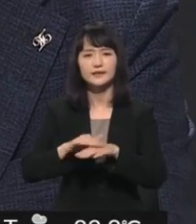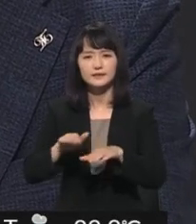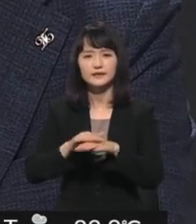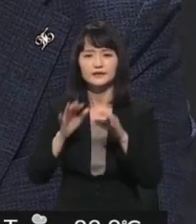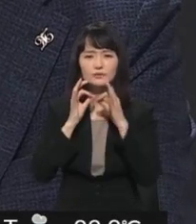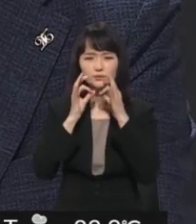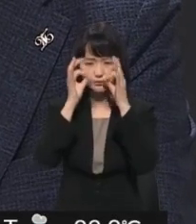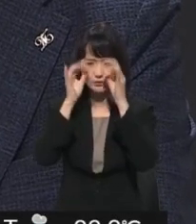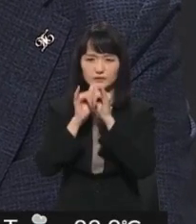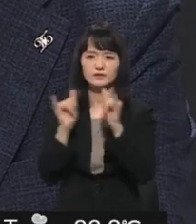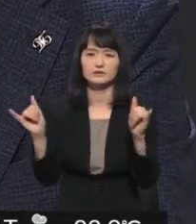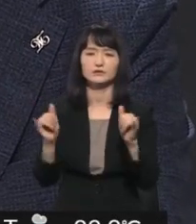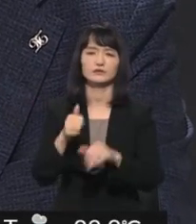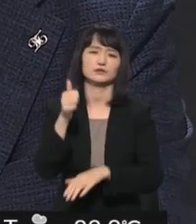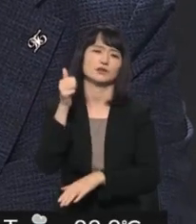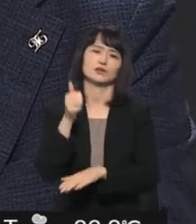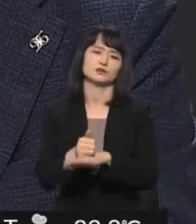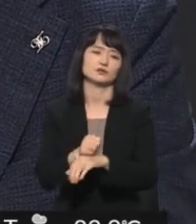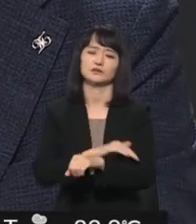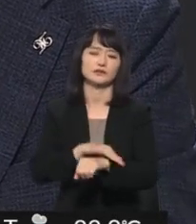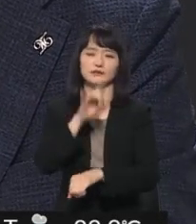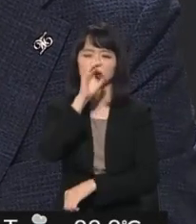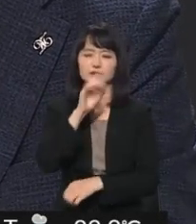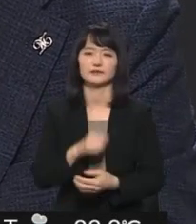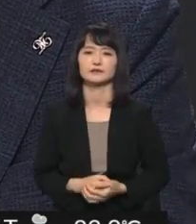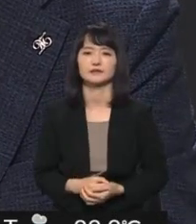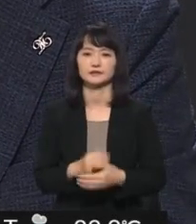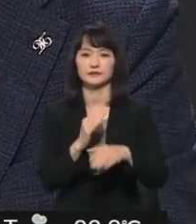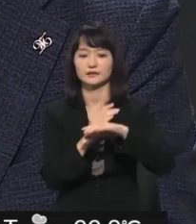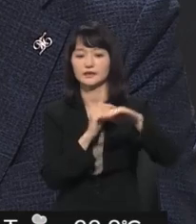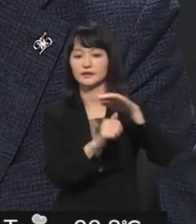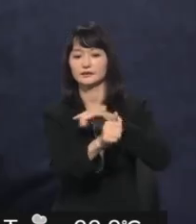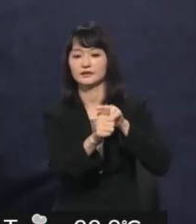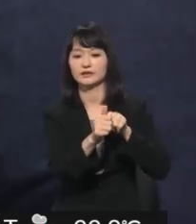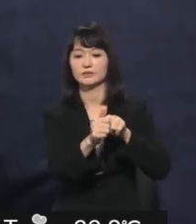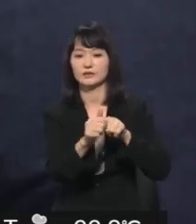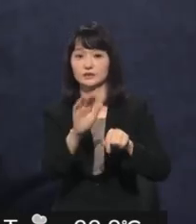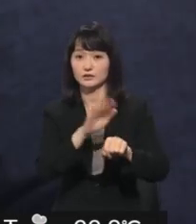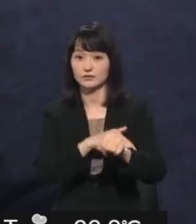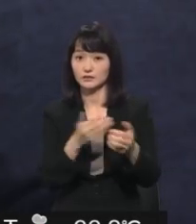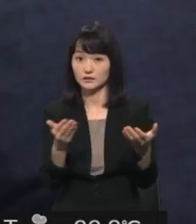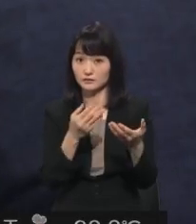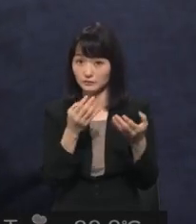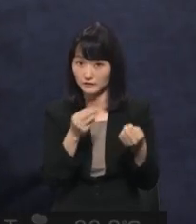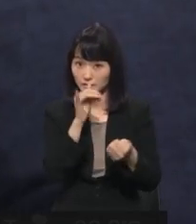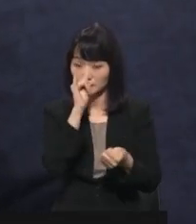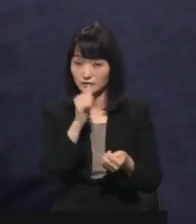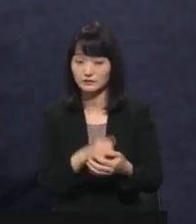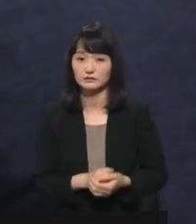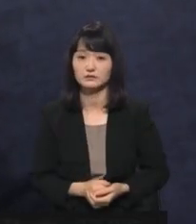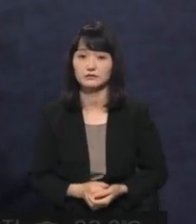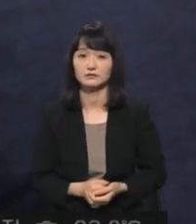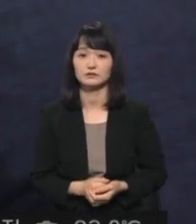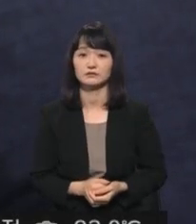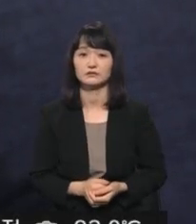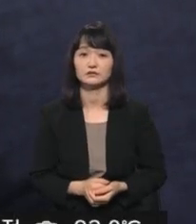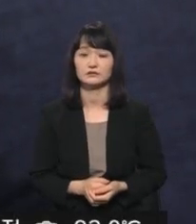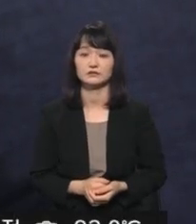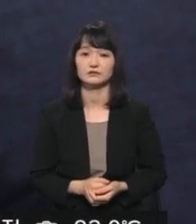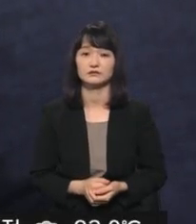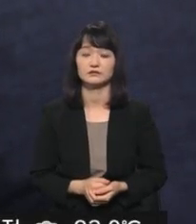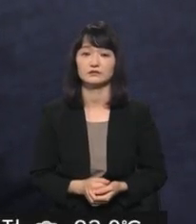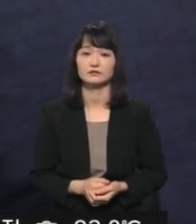그런데 뭐 끝내 잘 안되더라구요 대표로서 부적절한 행동이 많았다고 보시는 겁니까 격이 시에 선거 가져오며 우리가